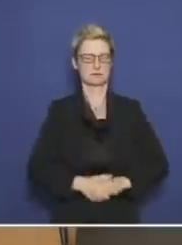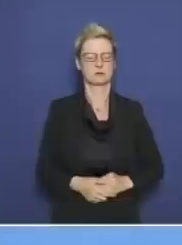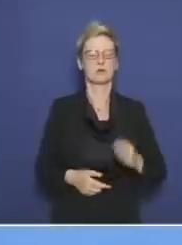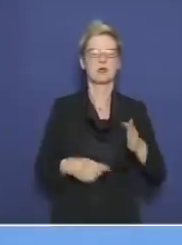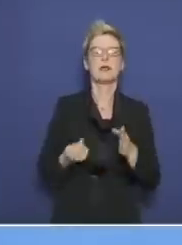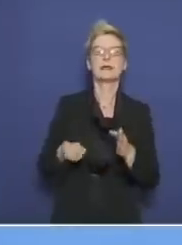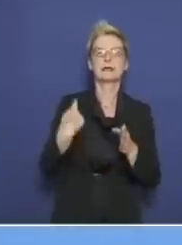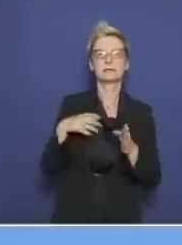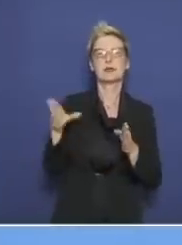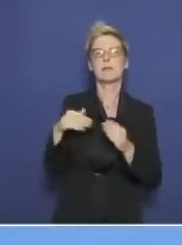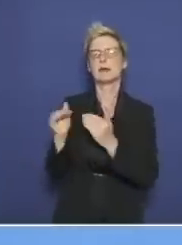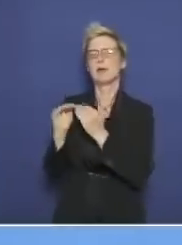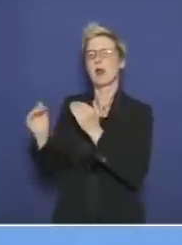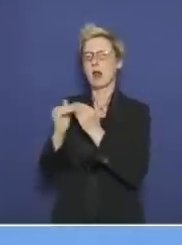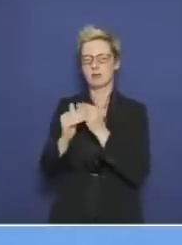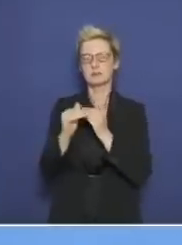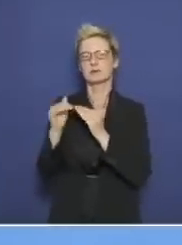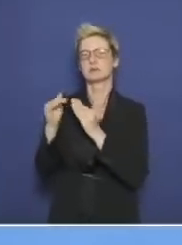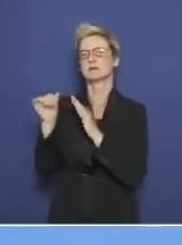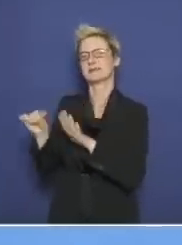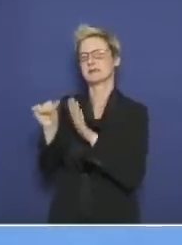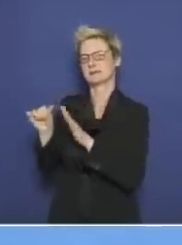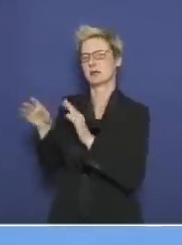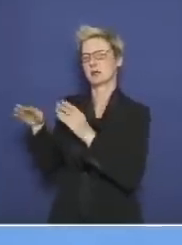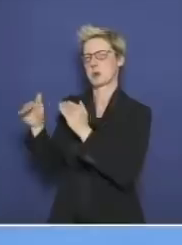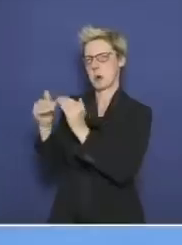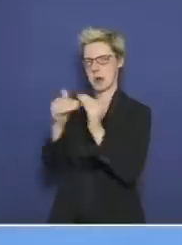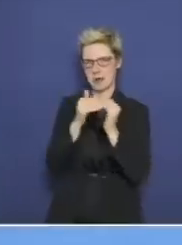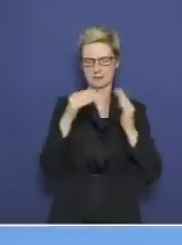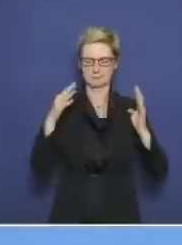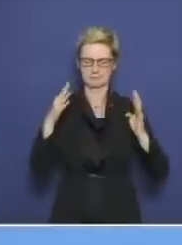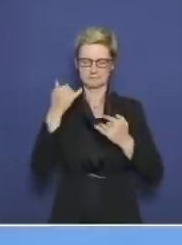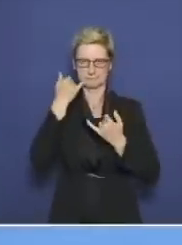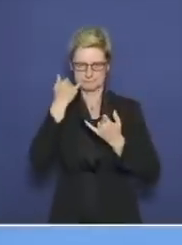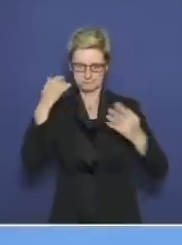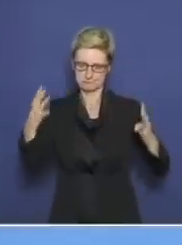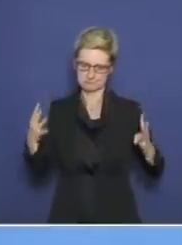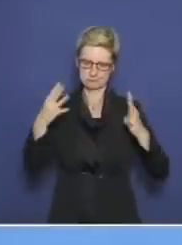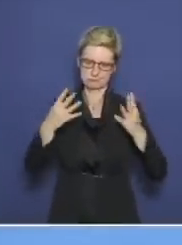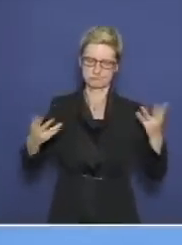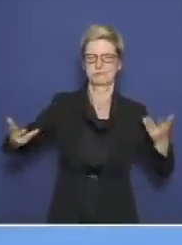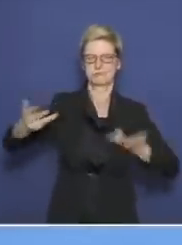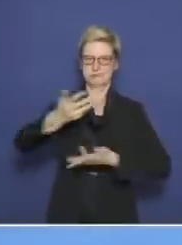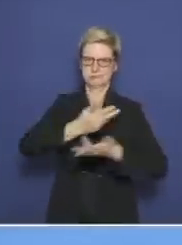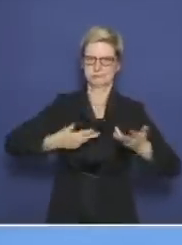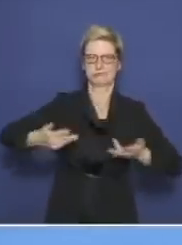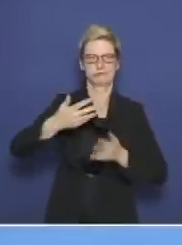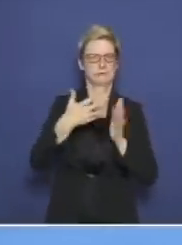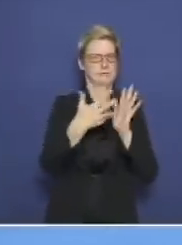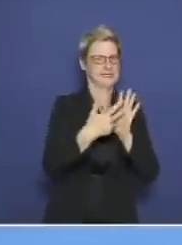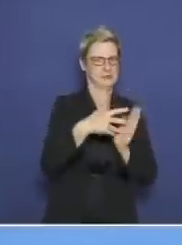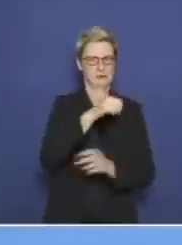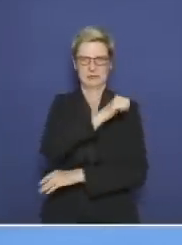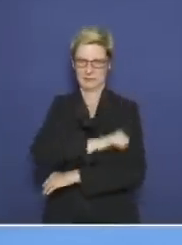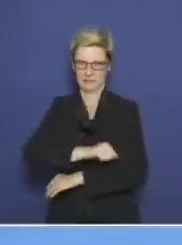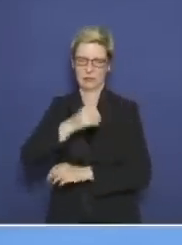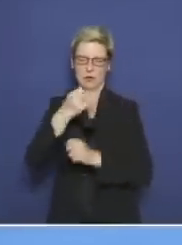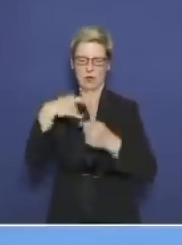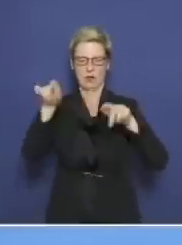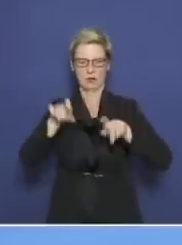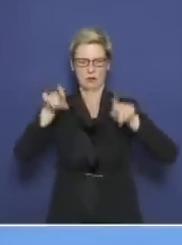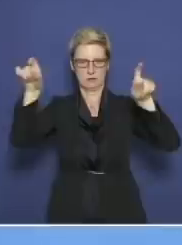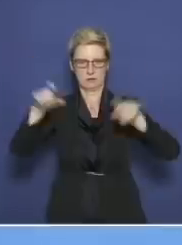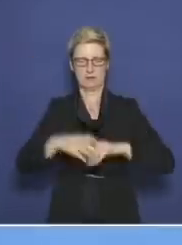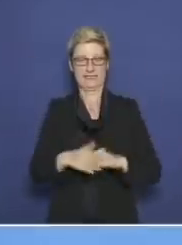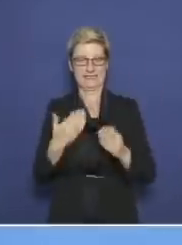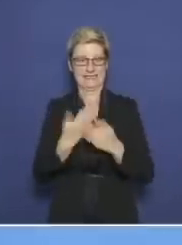den Ländern, den 16, eine gemeinsame Schalte gehabt zum Impfen und zum Testen und wir haben gerade diese Frage natürlich aktuell nochmal